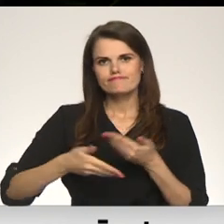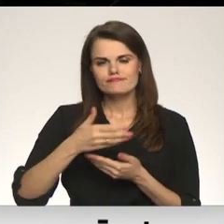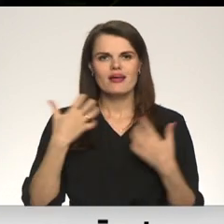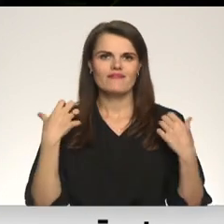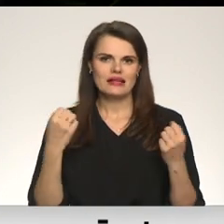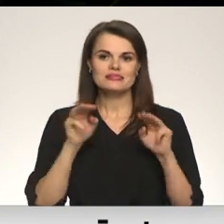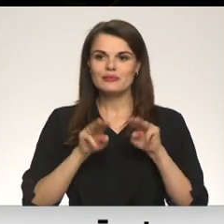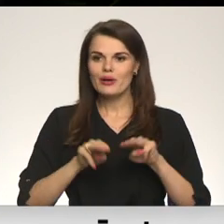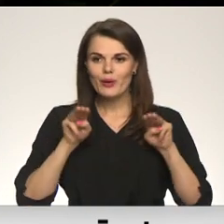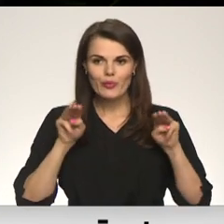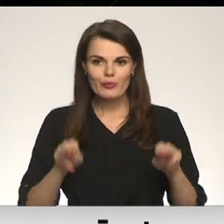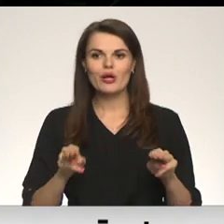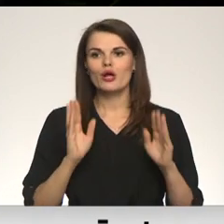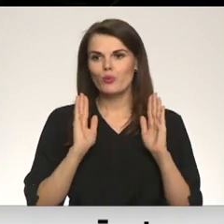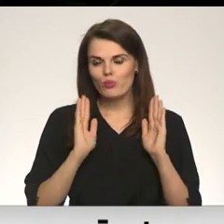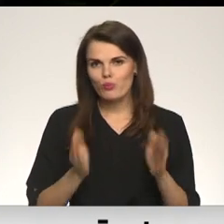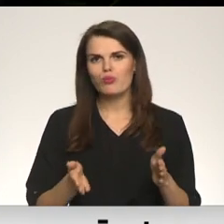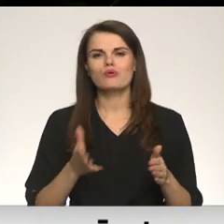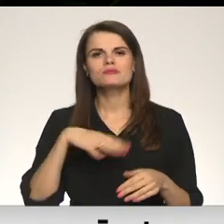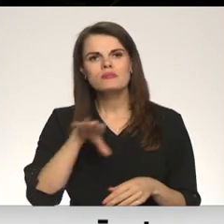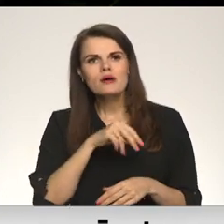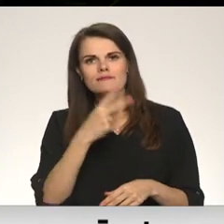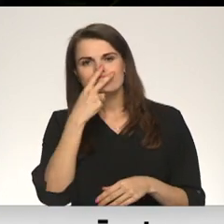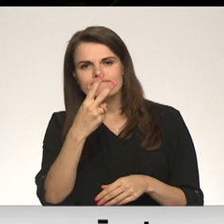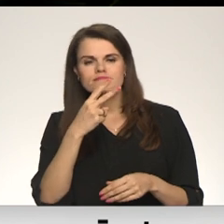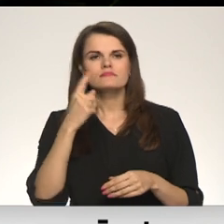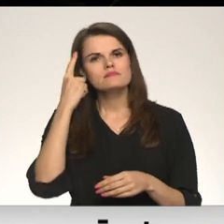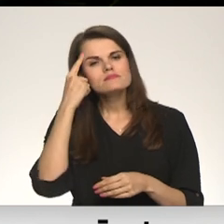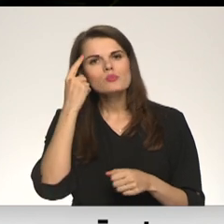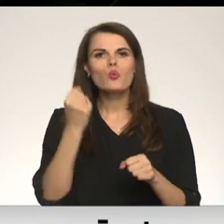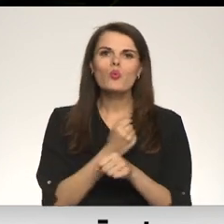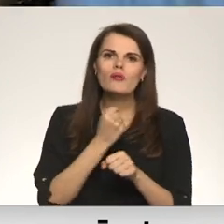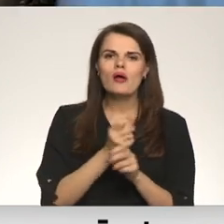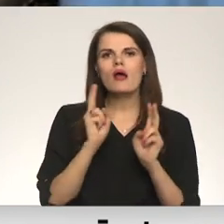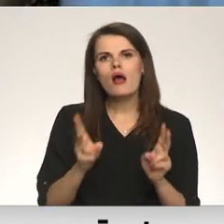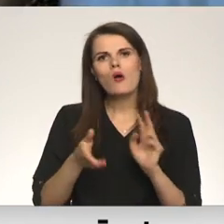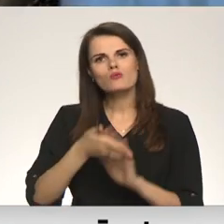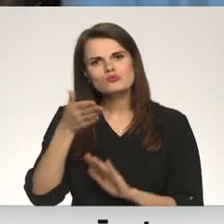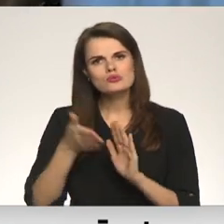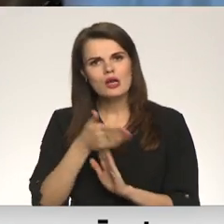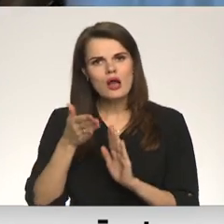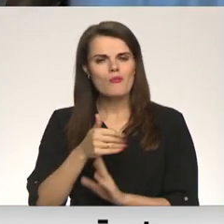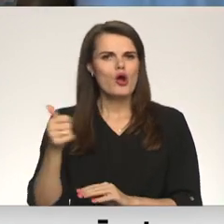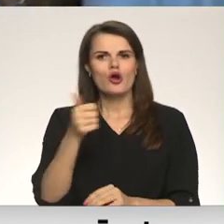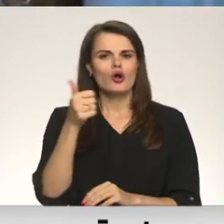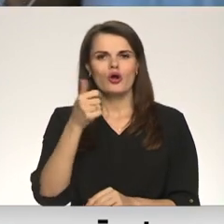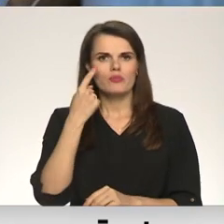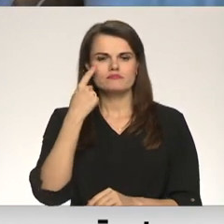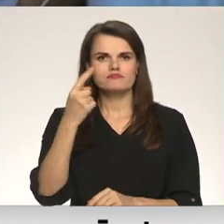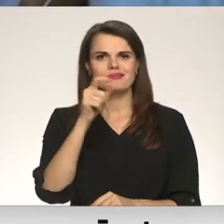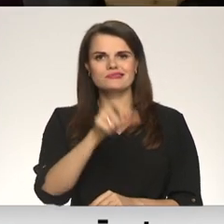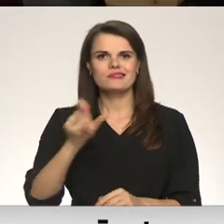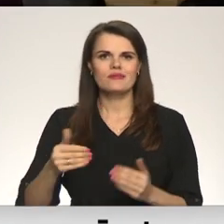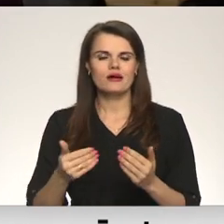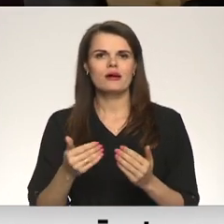Veselības ministriju teiksim, vērtēsim visas šīs iespējas, lai to uzlabotu. Īpaši lielu pacientu skaitu